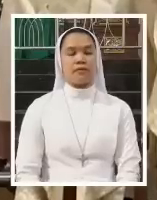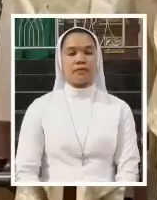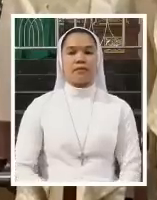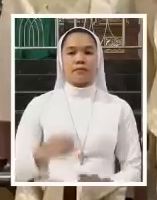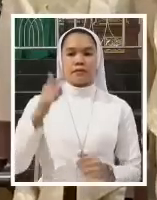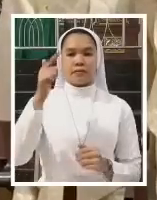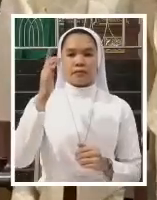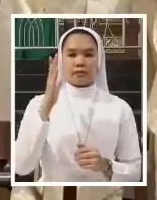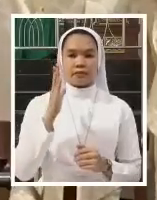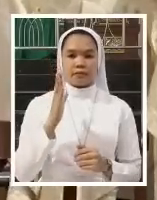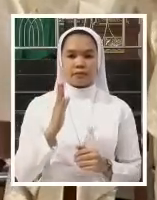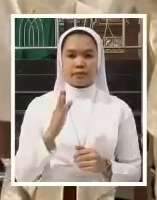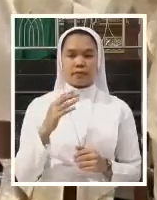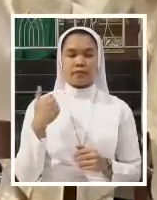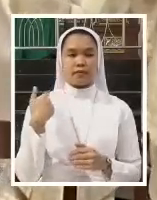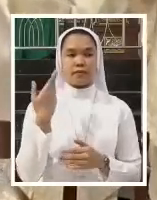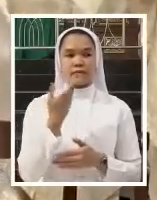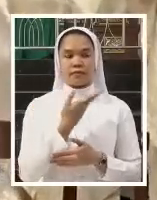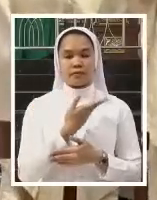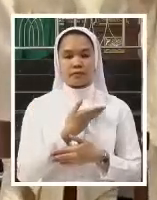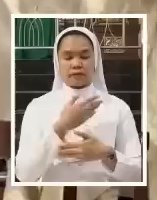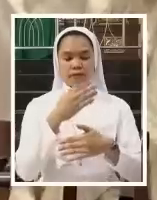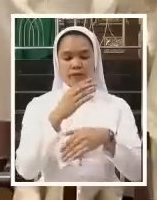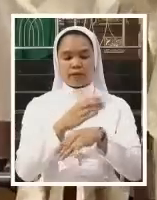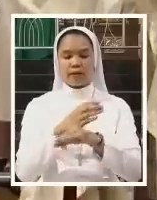O Diyos na sumuyang kaglalang,